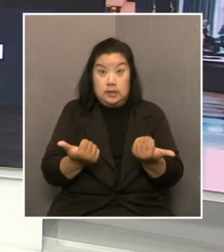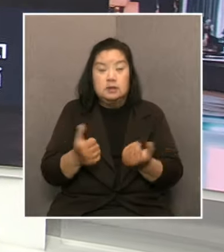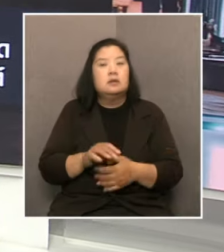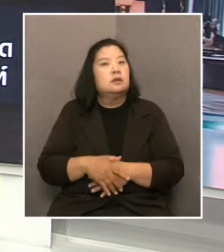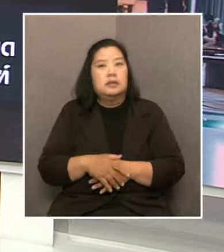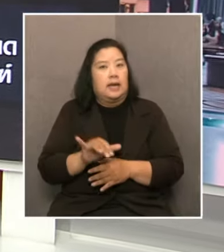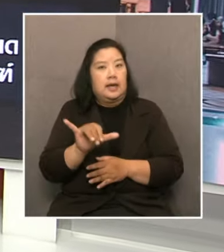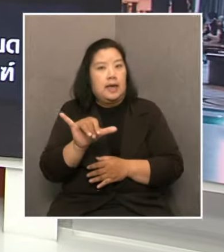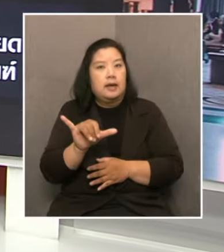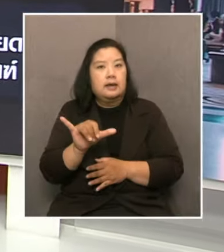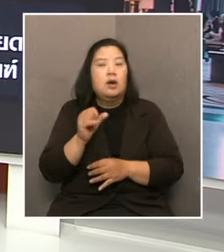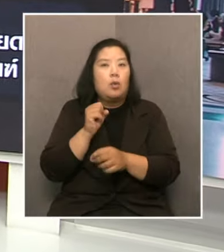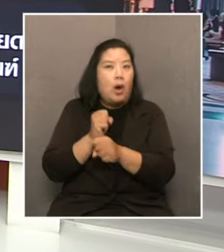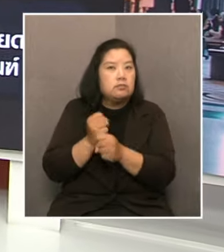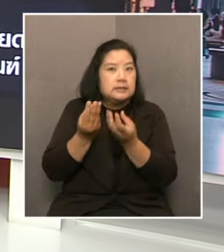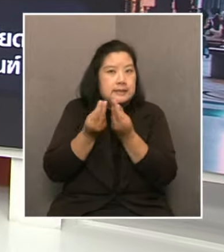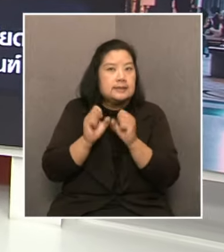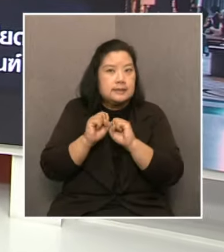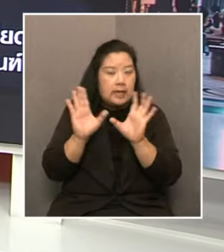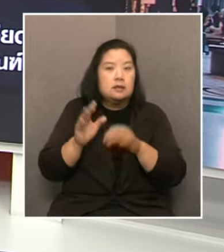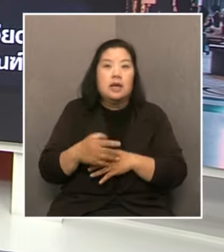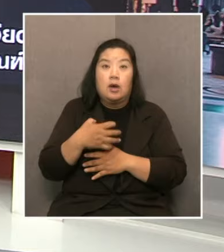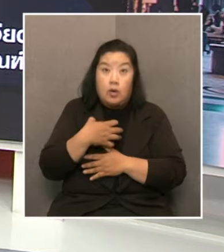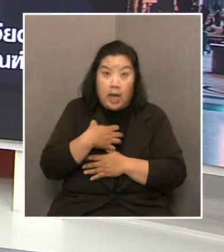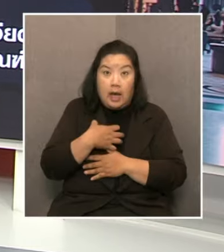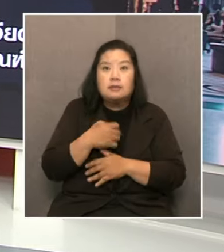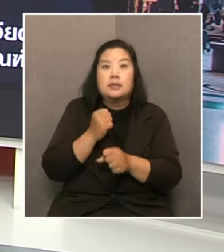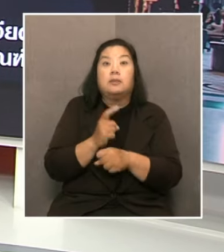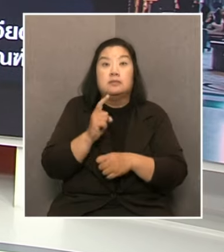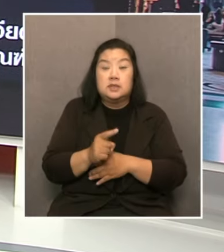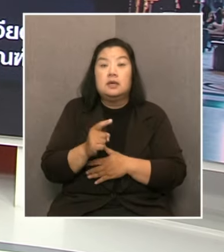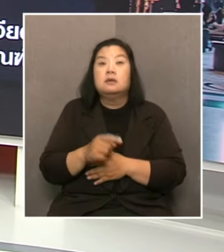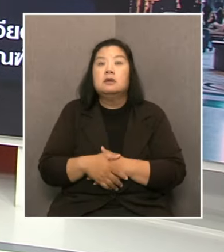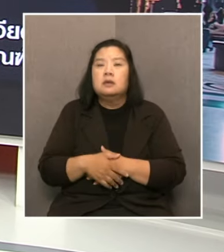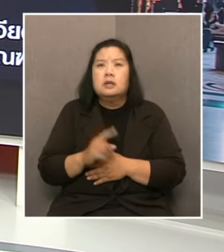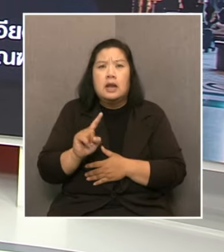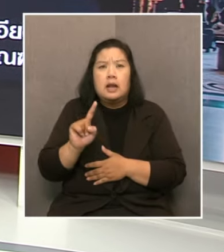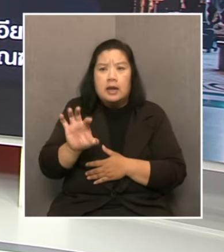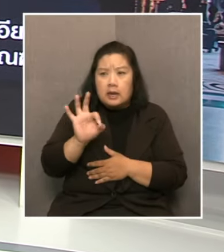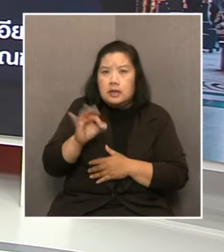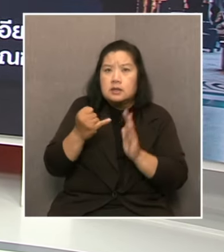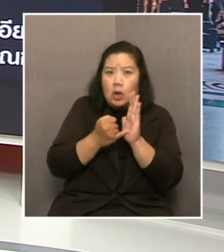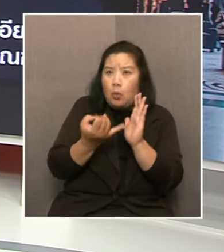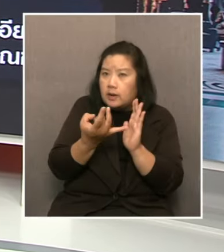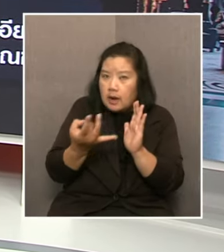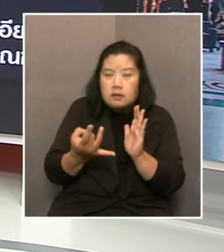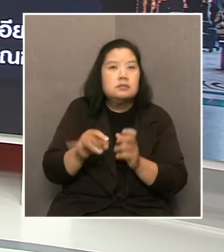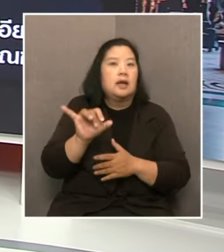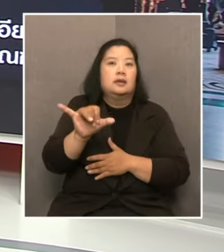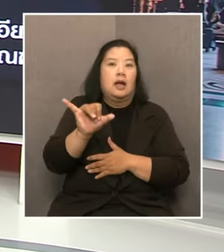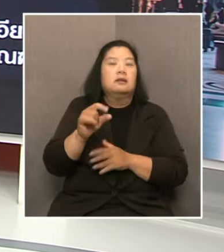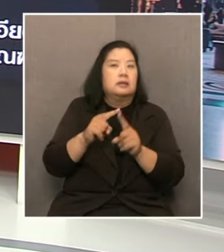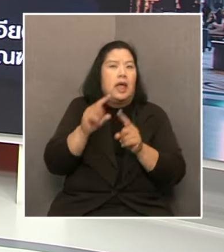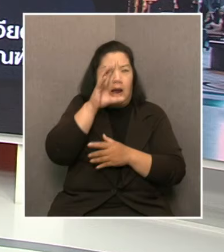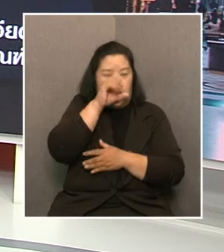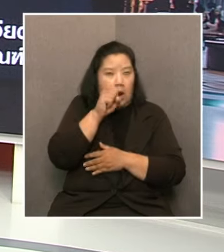จะระบุชัดเจนนะครับว่าถ้าเกิดเราจะสร้างinterment Complexเนี่ยจะอยู่ที่จุดไหนส่วนไหนจังหวัดไหนแต่ว่าประเมินไว้เบื้องต้นว่า